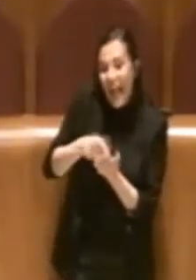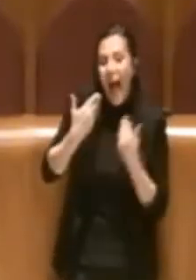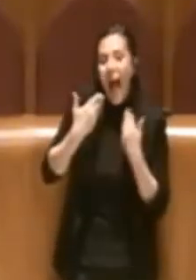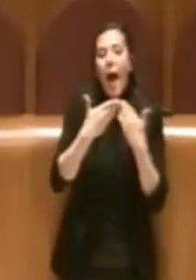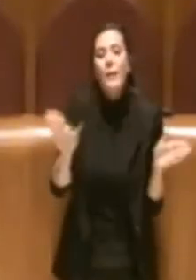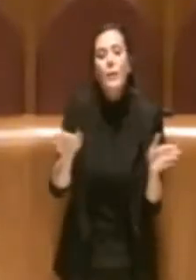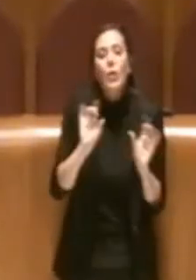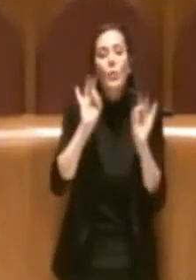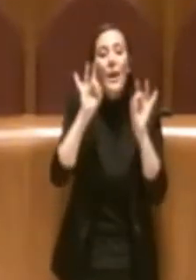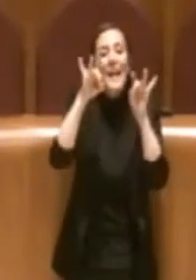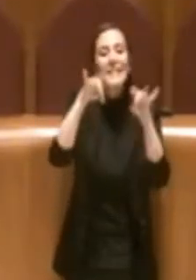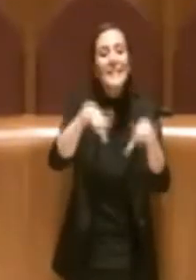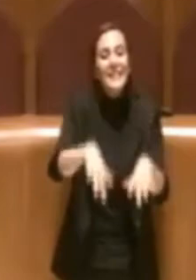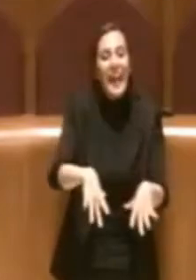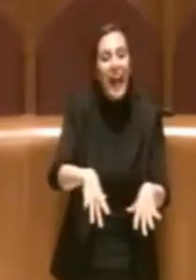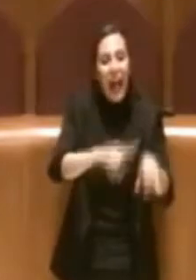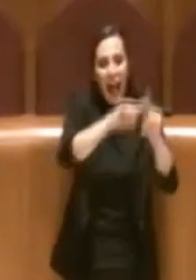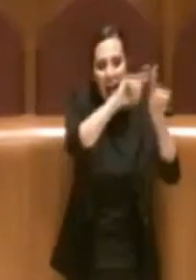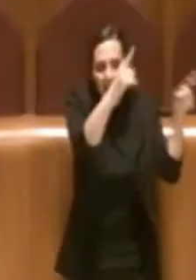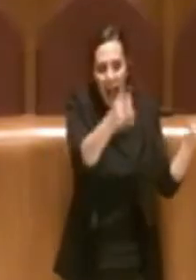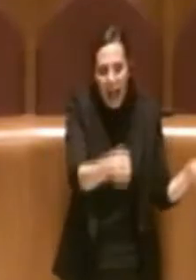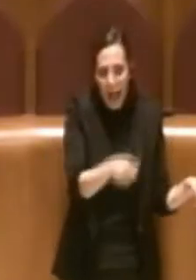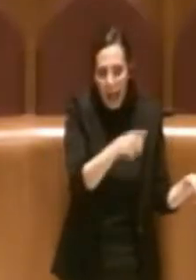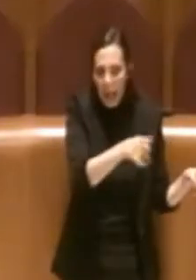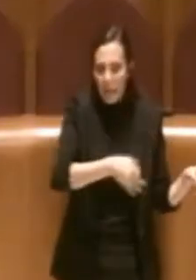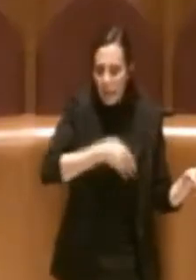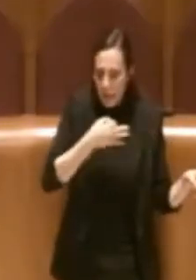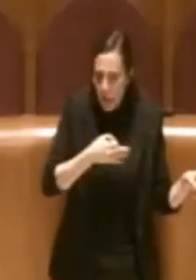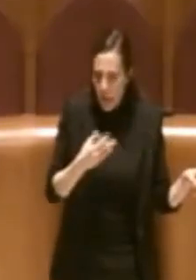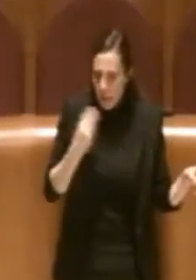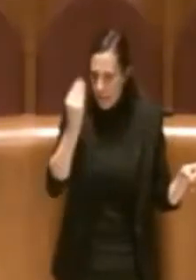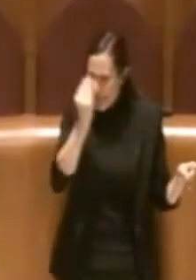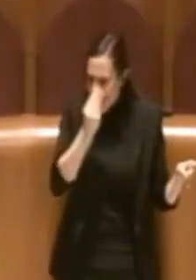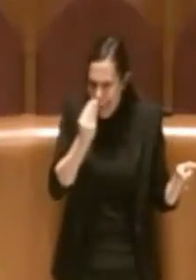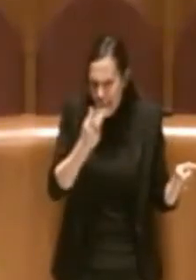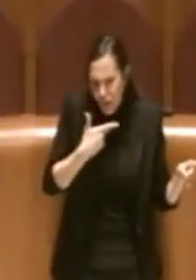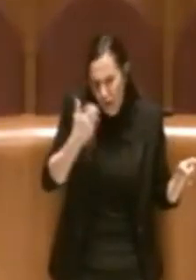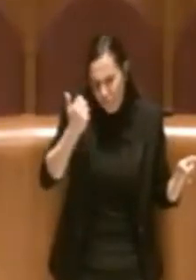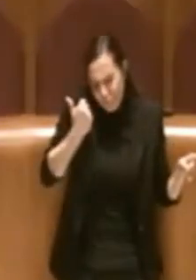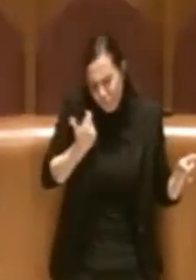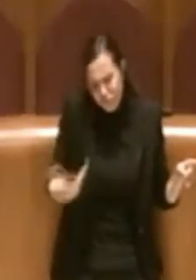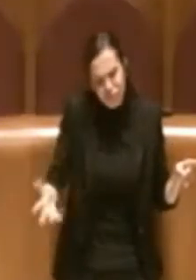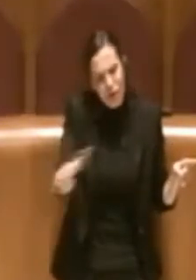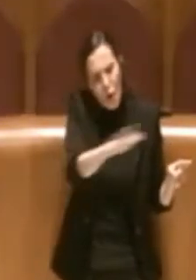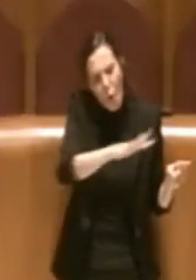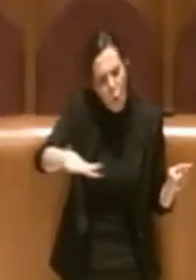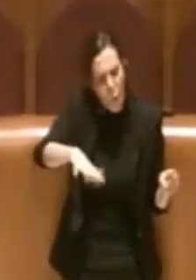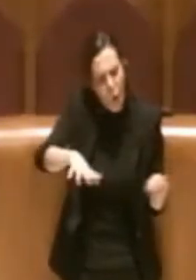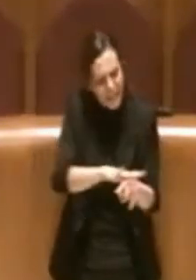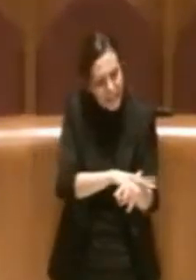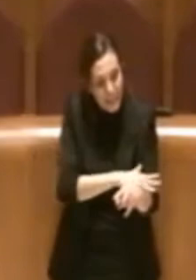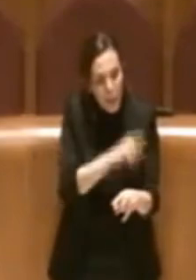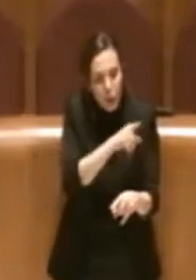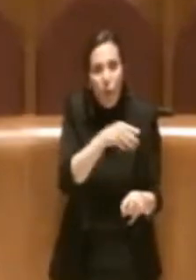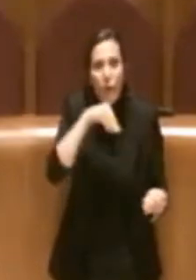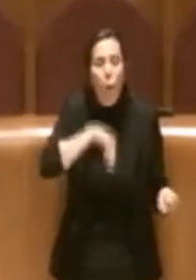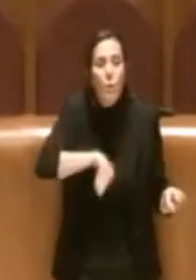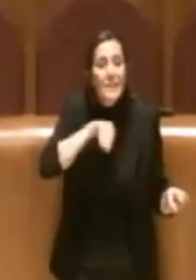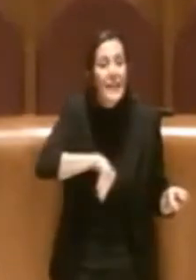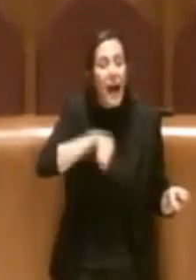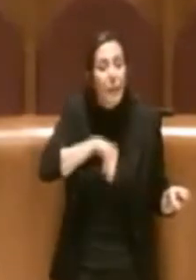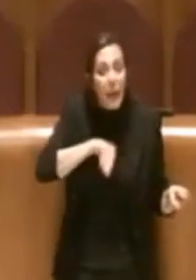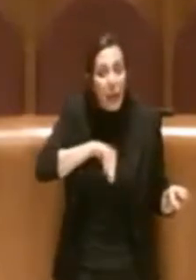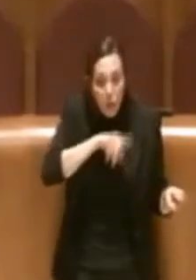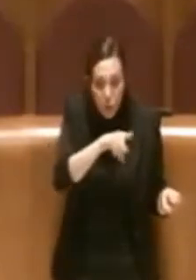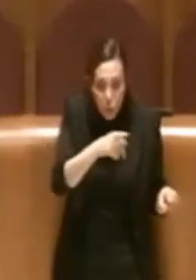sala, sempre pensando che ci sono tantissimi luoghi sensibili, ovviamente devi essere cosciente di quello che vai a fare, perché se un